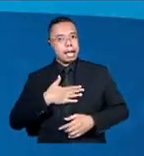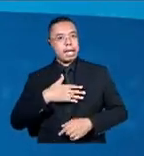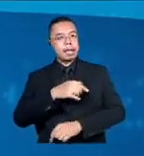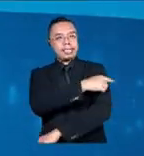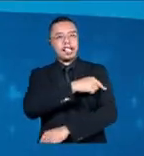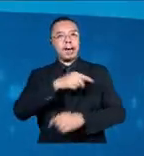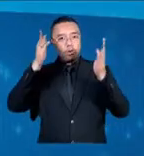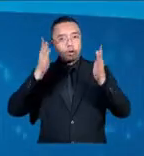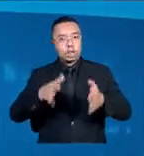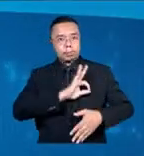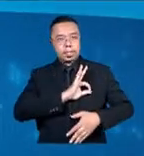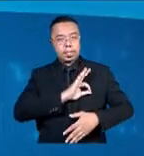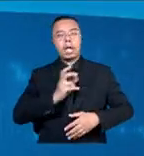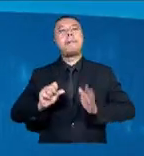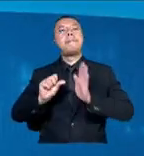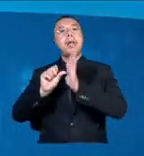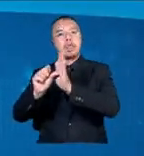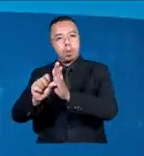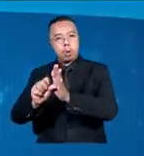beliau